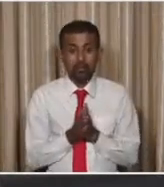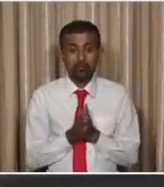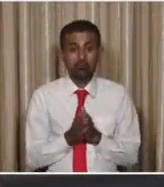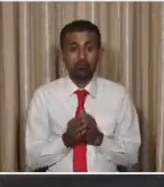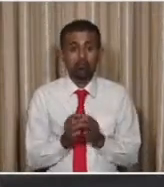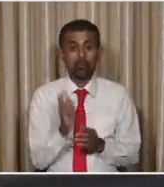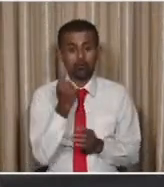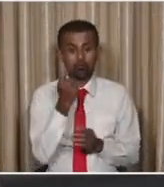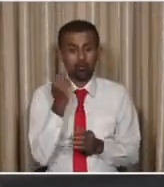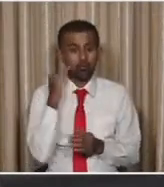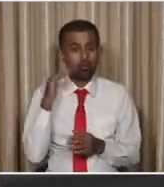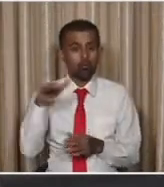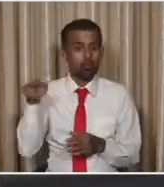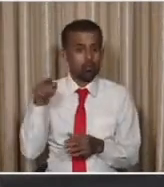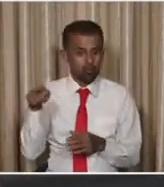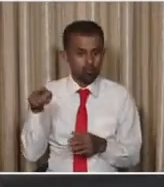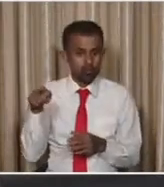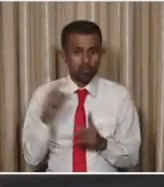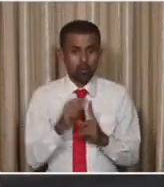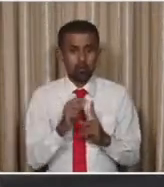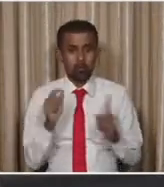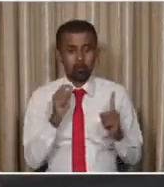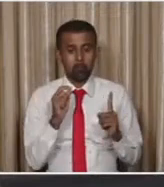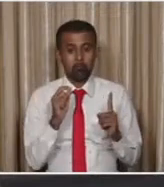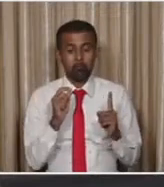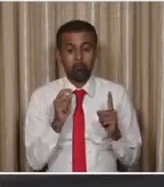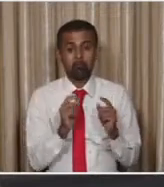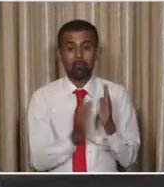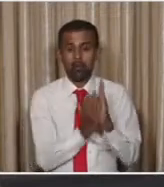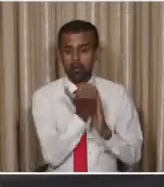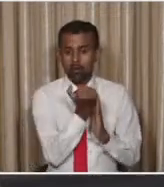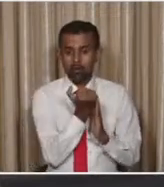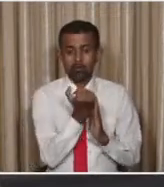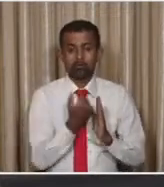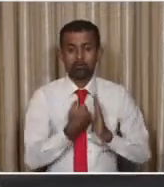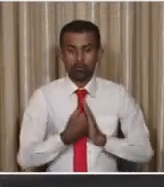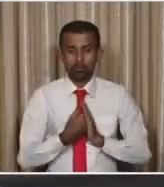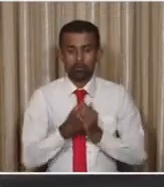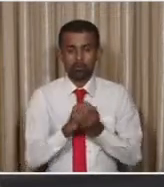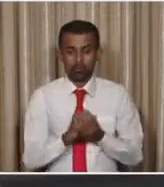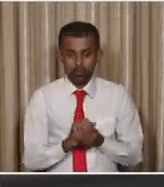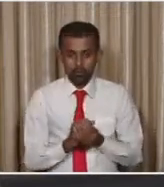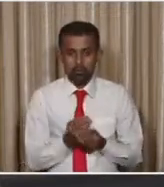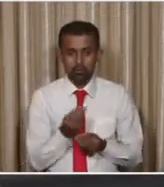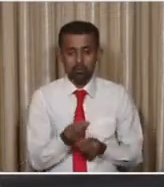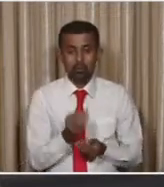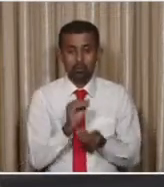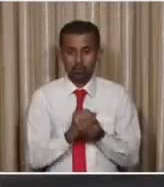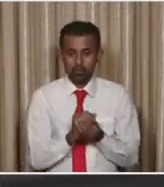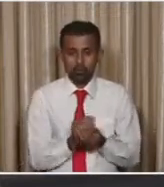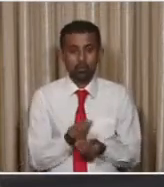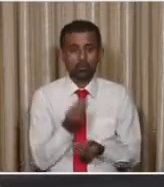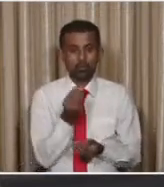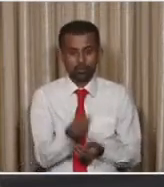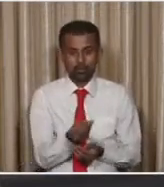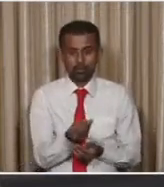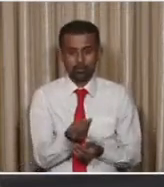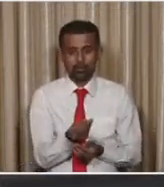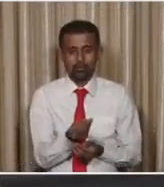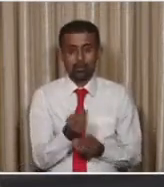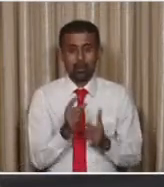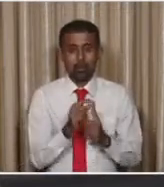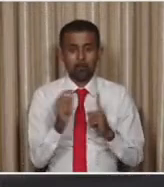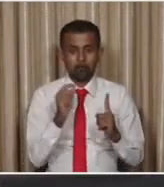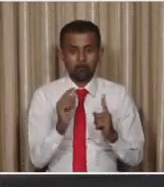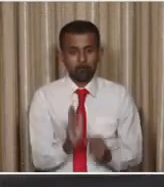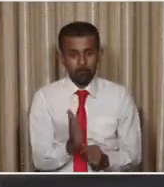ජනතාවට. ඒ වගේම මේ මන්ත්‍රීවරුන්ගේ වරප්‍රසාද ගරුත්වය රැකලා දෙන්නට, ආරක්ෂා කරලා දෙන්නට